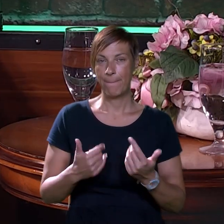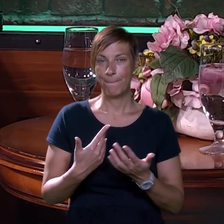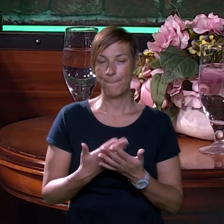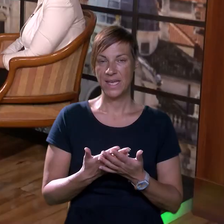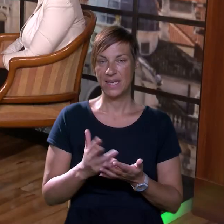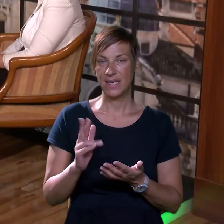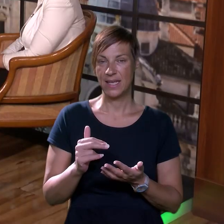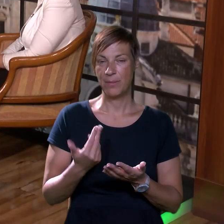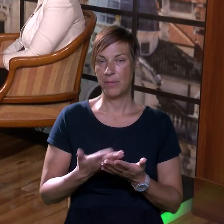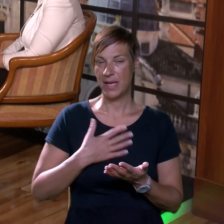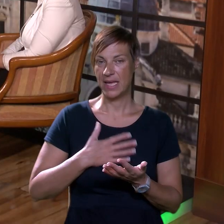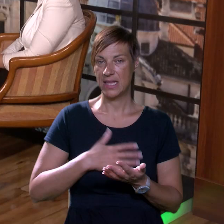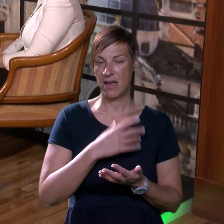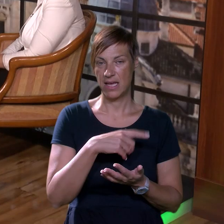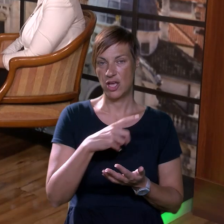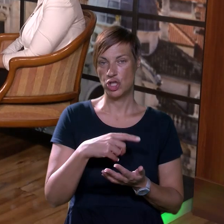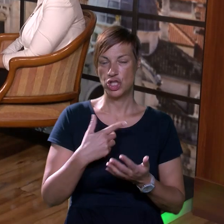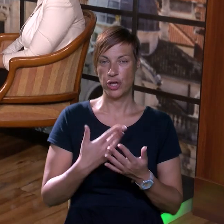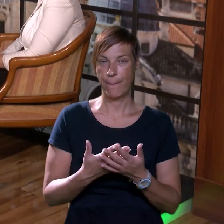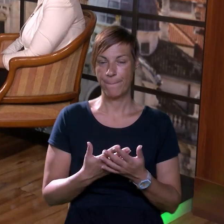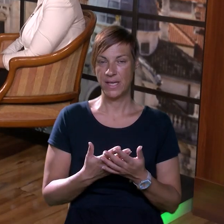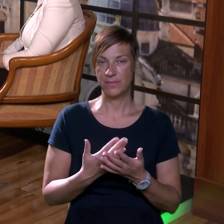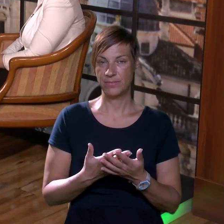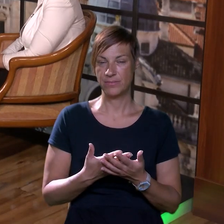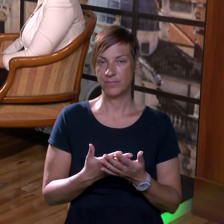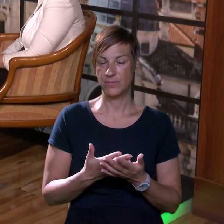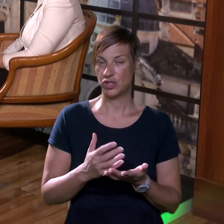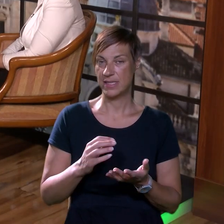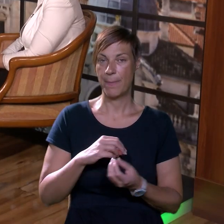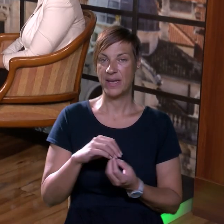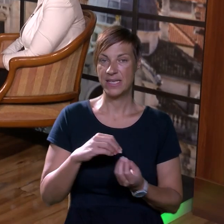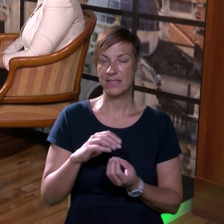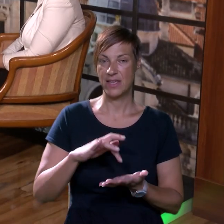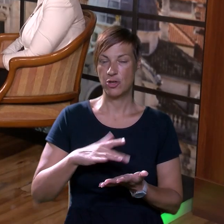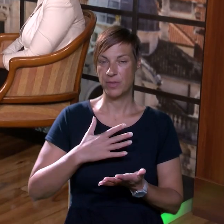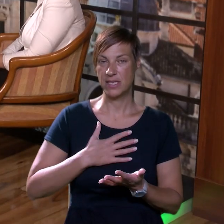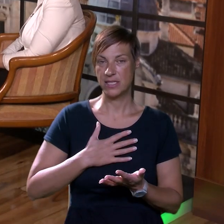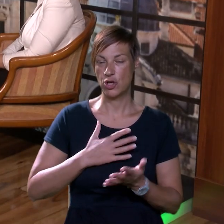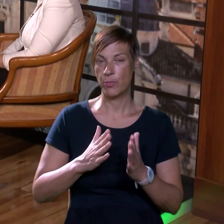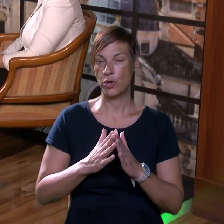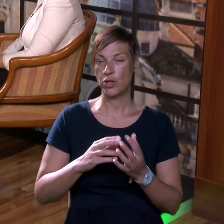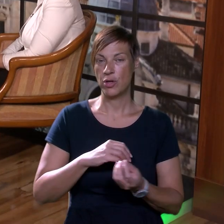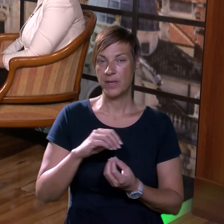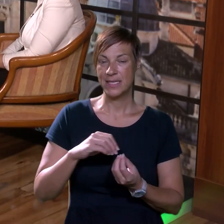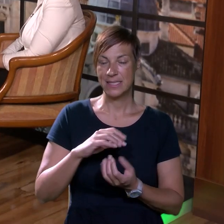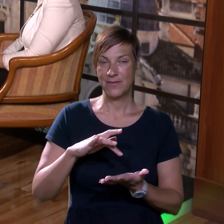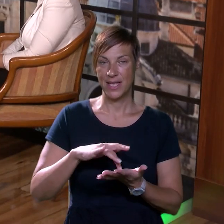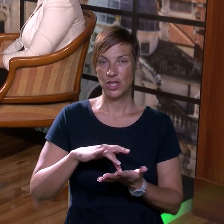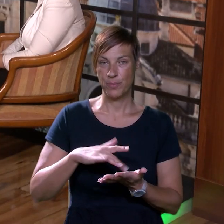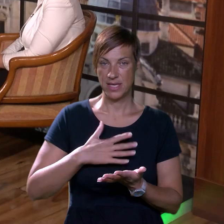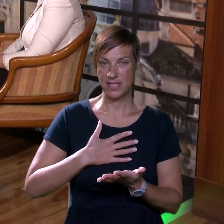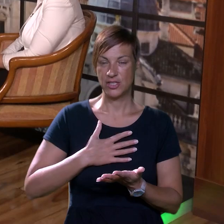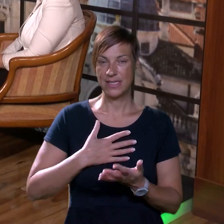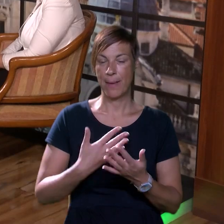gdje imam neke drage ljude. To je za mene sveto mjesto. Moj dom je za mene sveto mjesto.